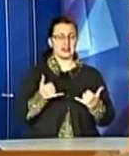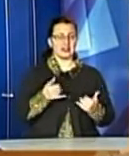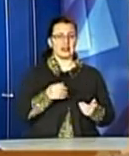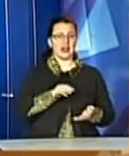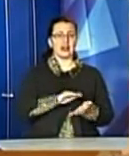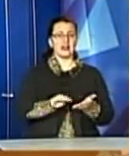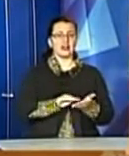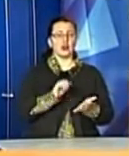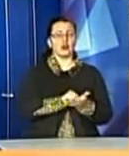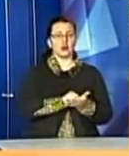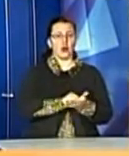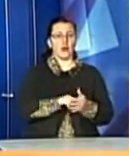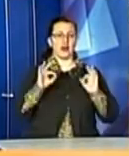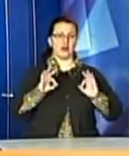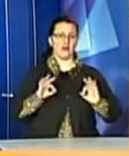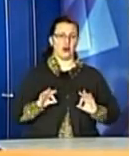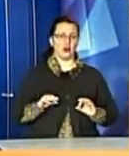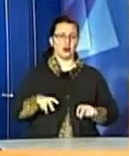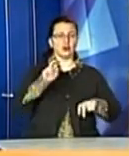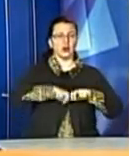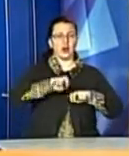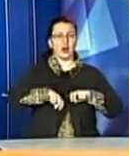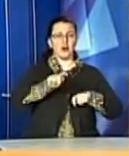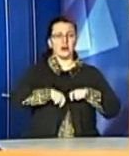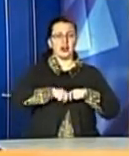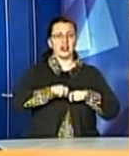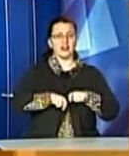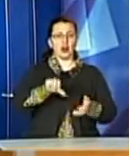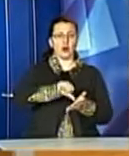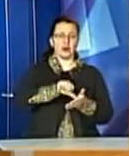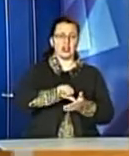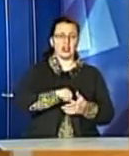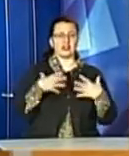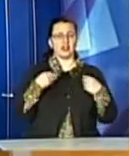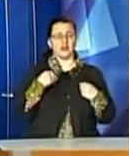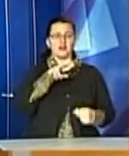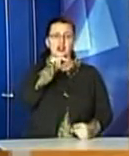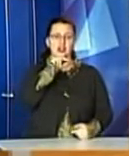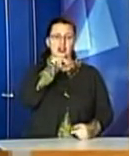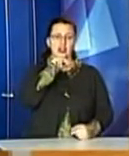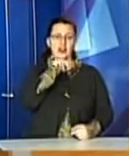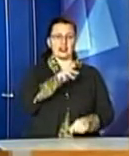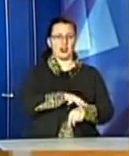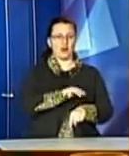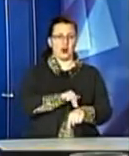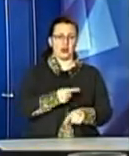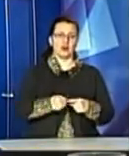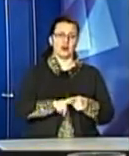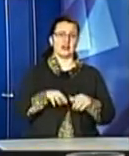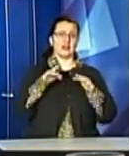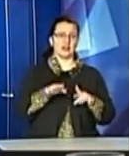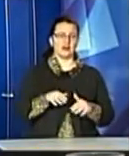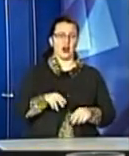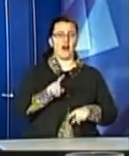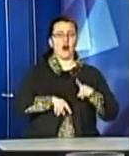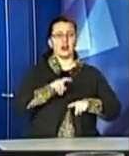прокуратурі. Правоохоронці перевіряють причетність до викрадення львівських та чернівецьких працівників поліції. Родина та друзі Петра просять лише одне – пришвидшити розслідування,